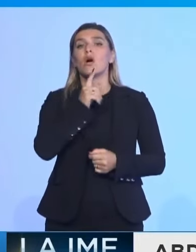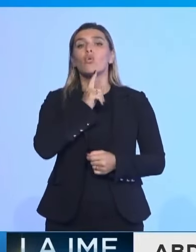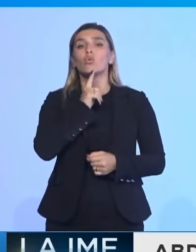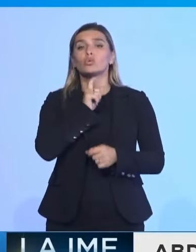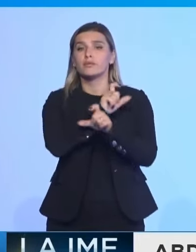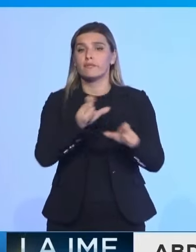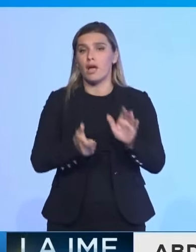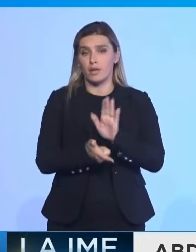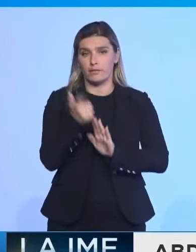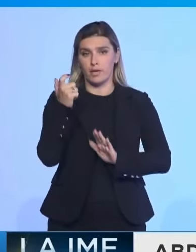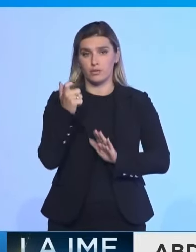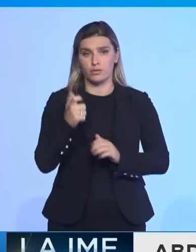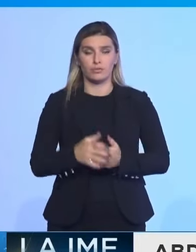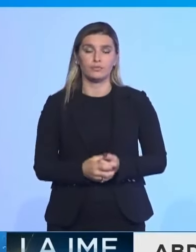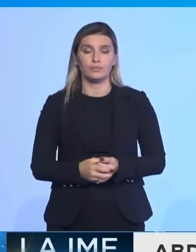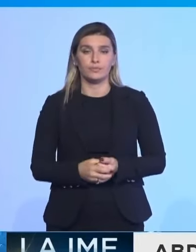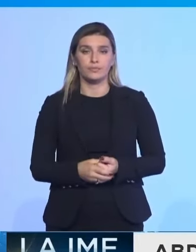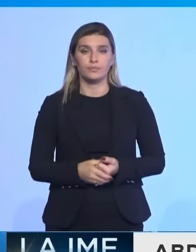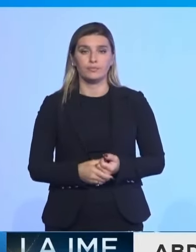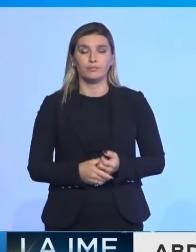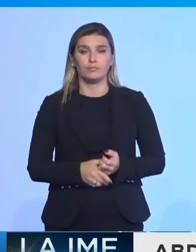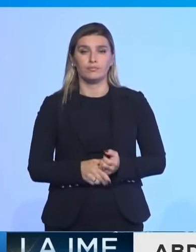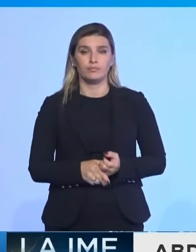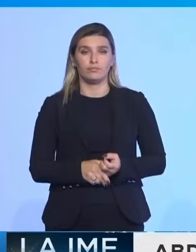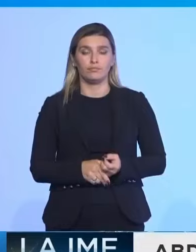kriminal, ka shkruar kreu i LDK-s.